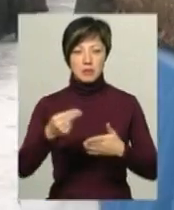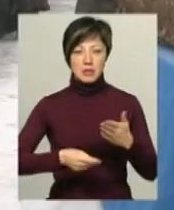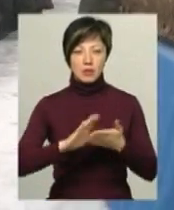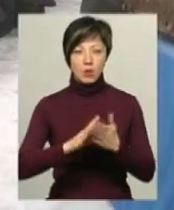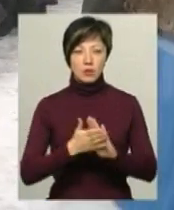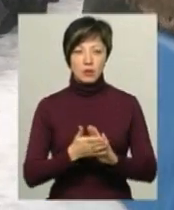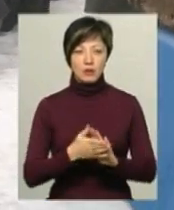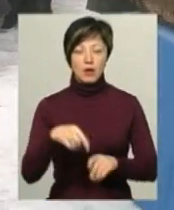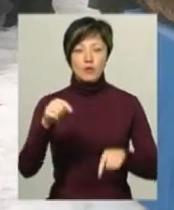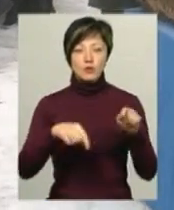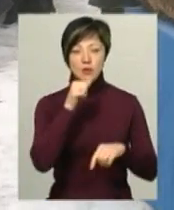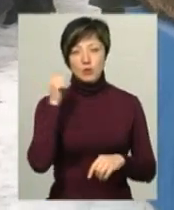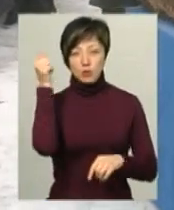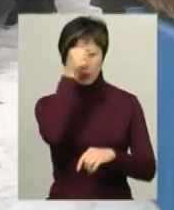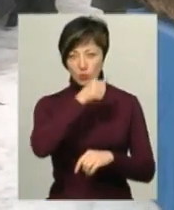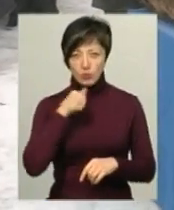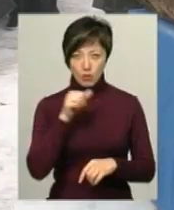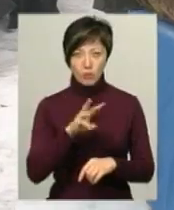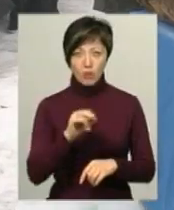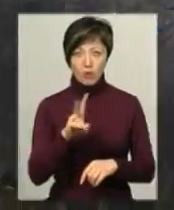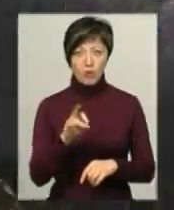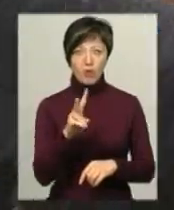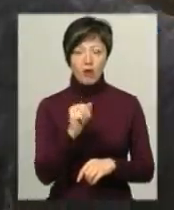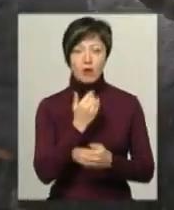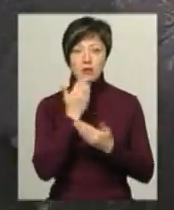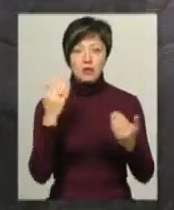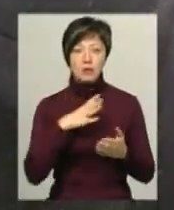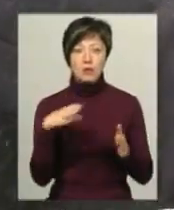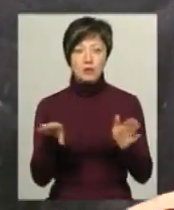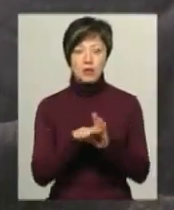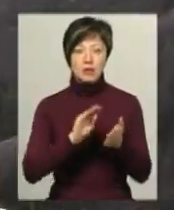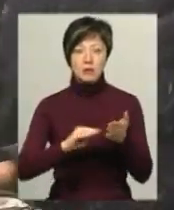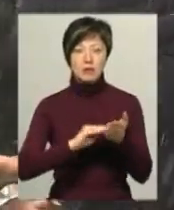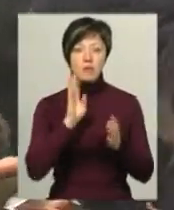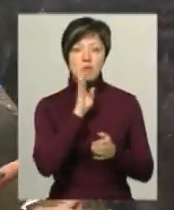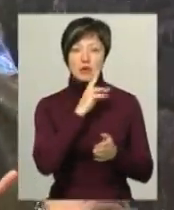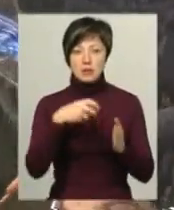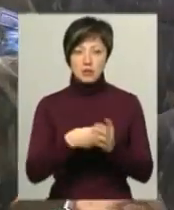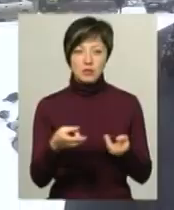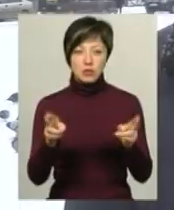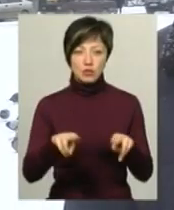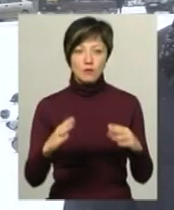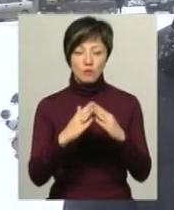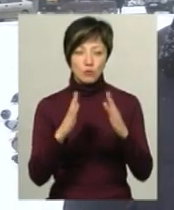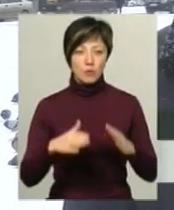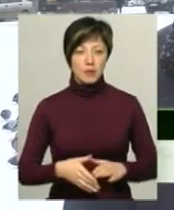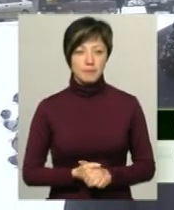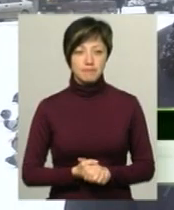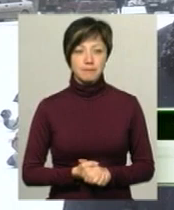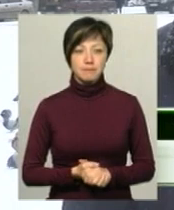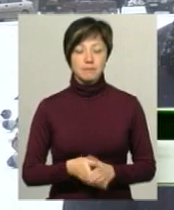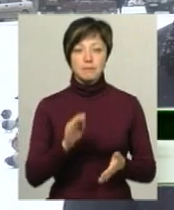контракт. Восени минулого року, коли Микола Голубєв останній раз був у відпустці, написав матері листа і залишив його вдома. Написав